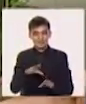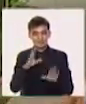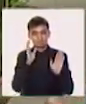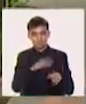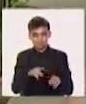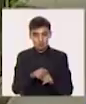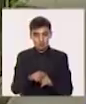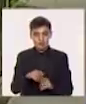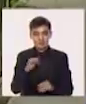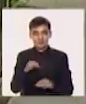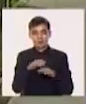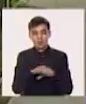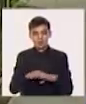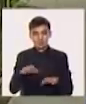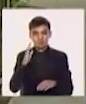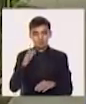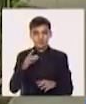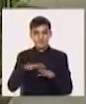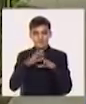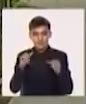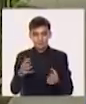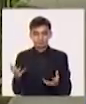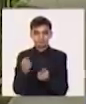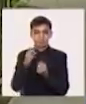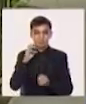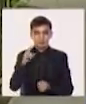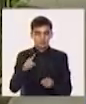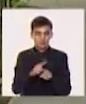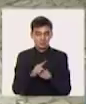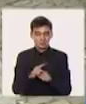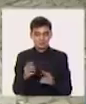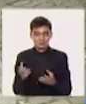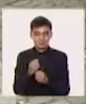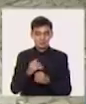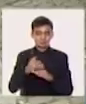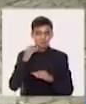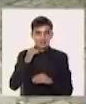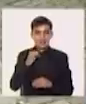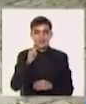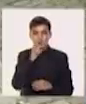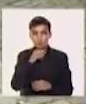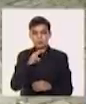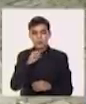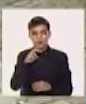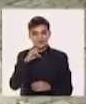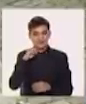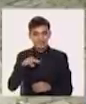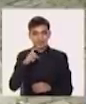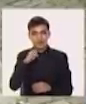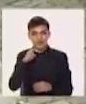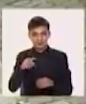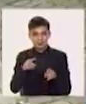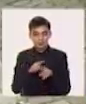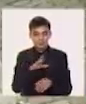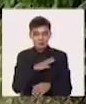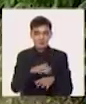кешірсе, халық билікті қолына көтерер еді. Төбесіне көтерер еді. Экономист мақсат халық болса, мемлекет тұтастай халықтың